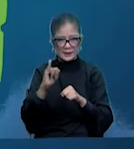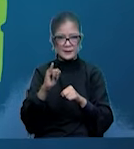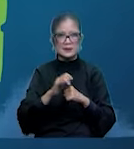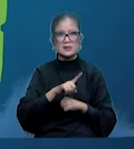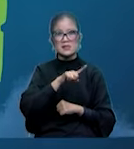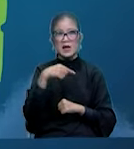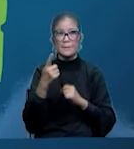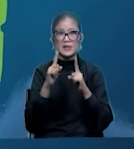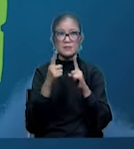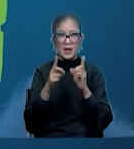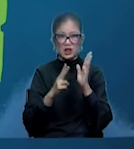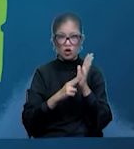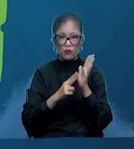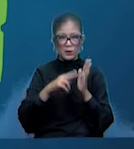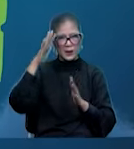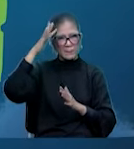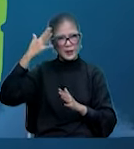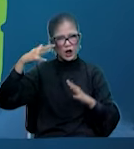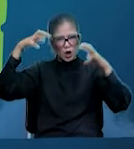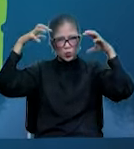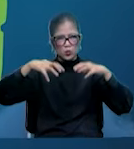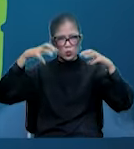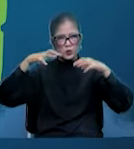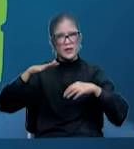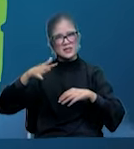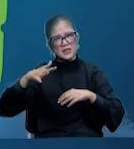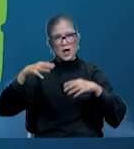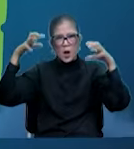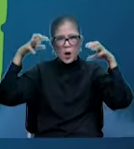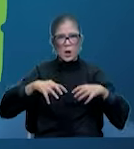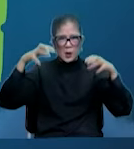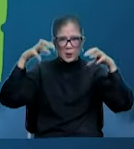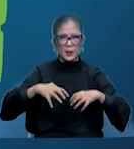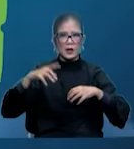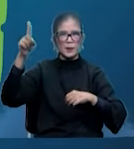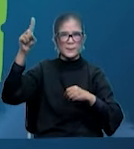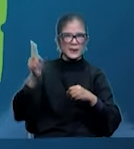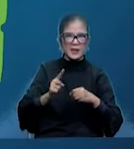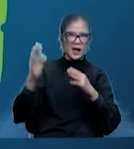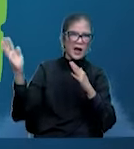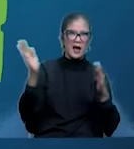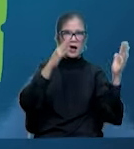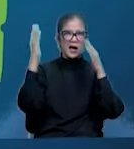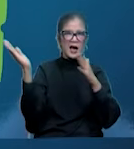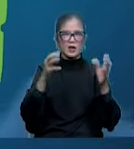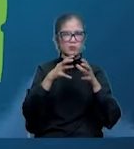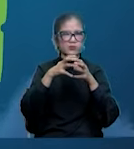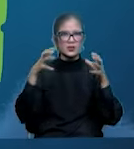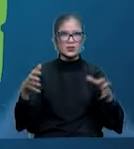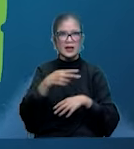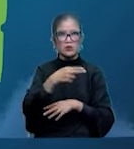Hingga 11 November diprediksi hujan sedang hingga lebat dapat disertai petir dan angin kencang melanda sebagian besar